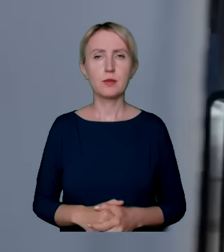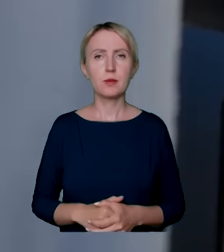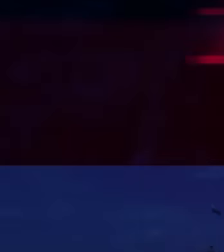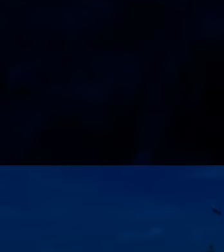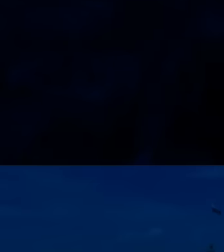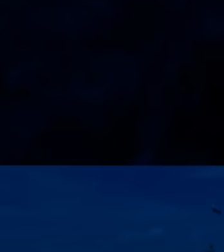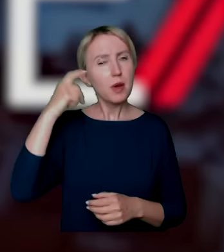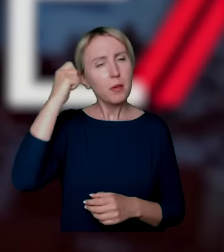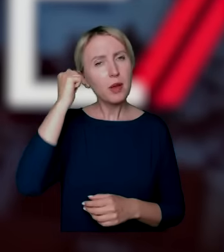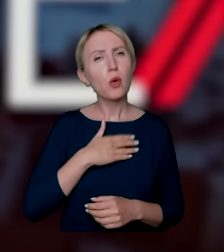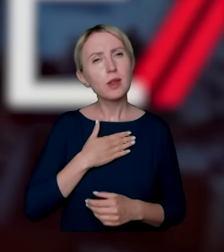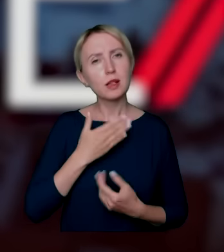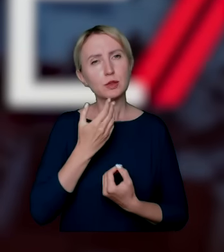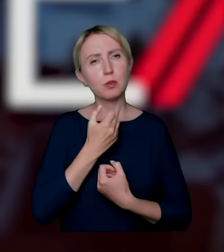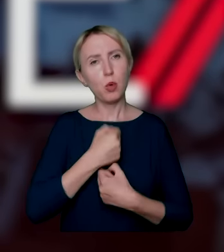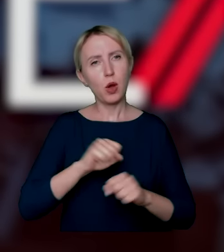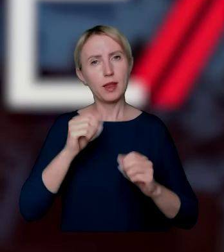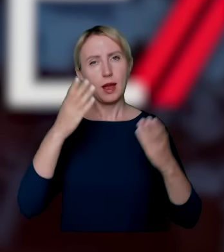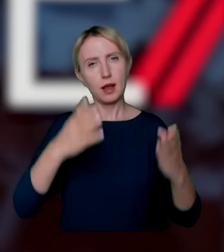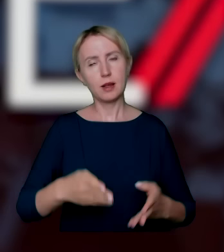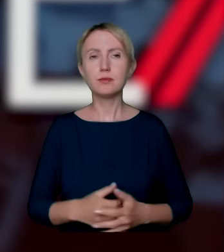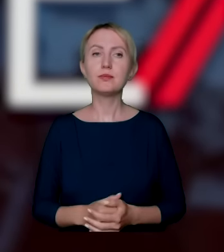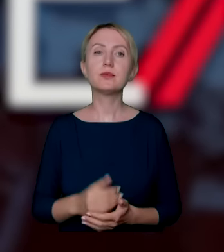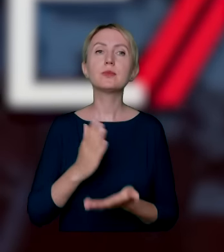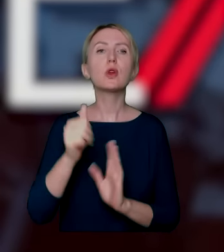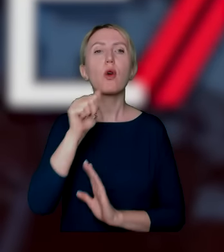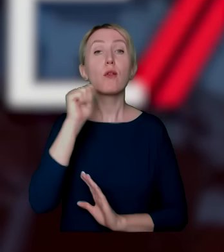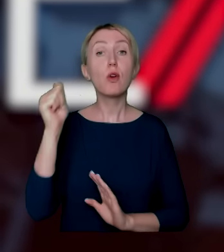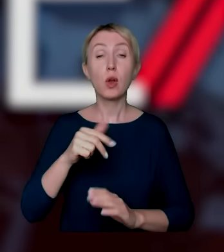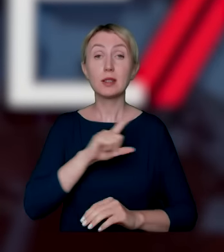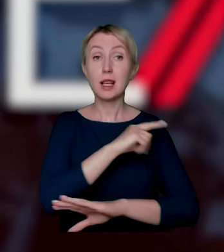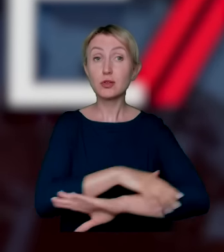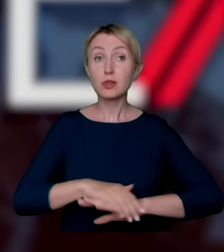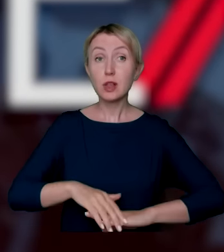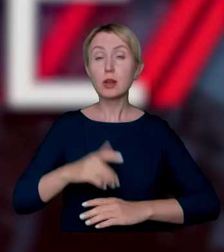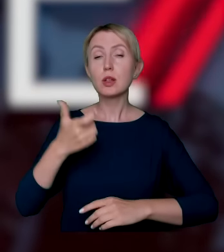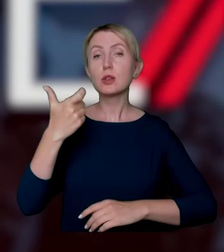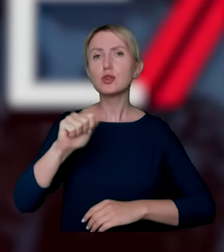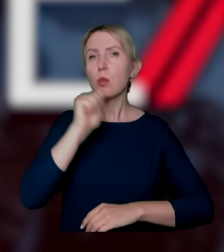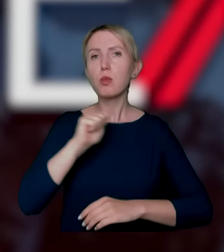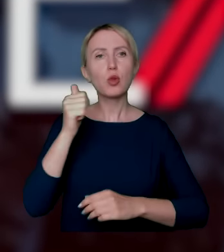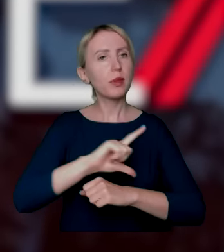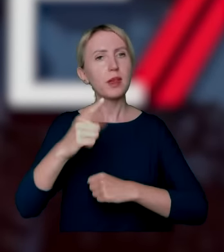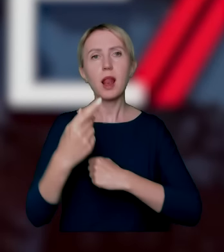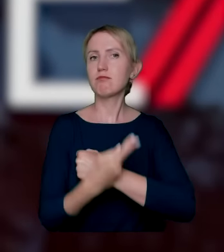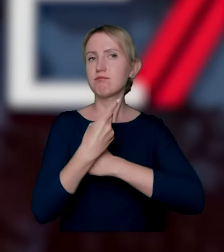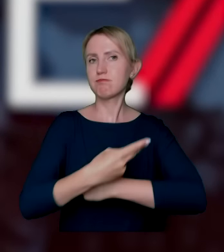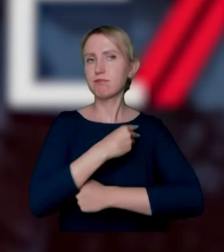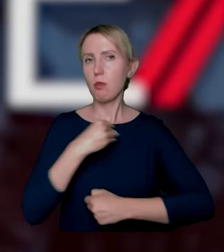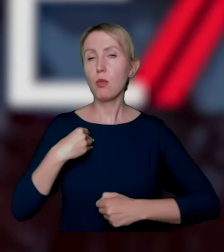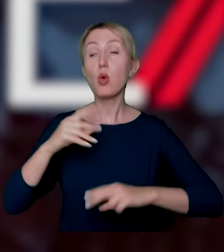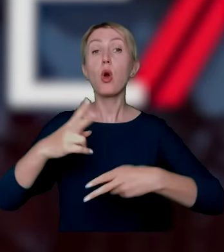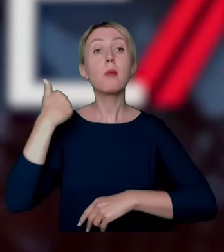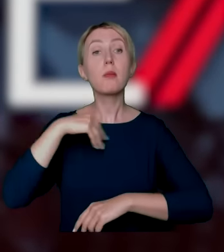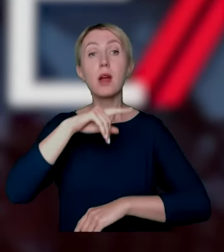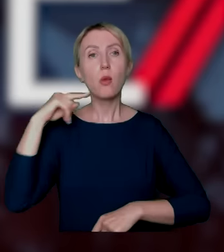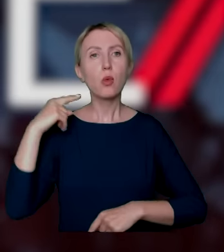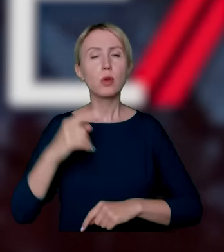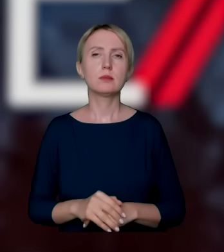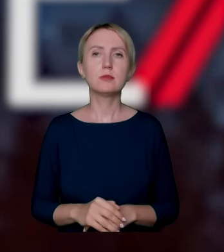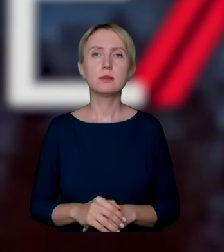bohaterach. Tylko wczoraj Straż Graniczna odnotowała 100 prób nielegalnego wkroczenia do Polski z Białorusi. W kierunku służących na